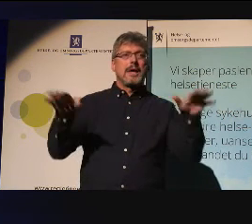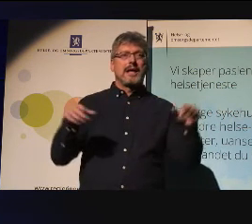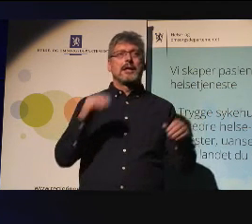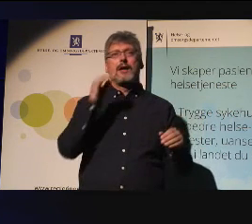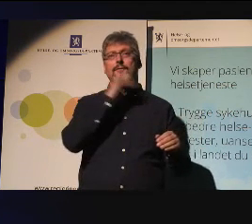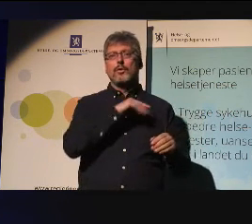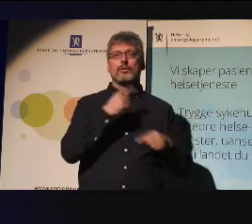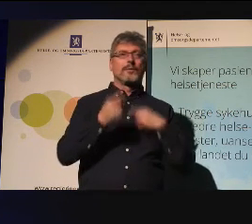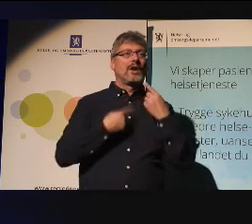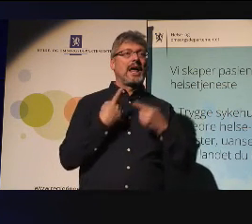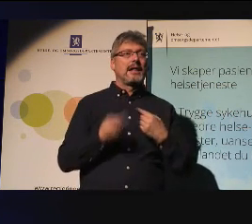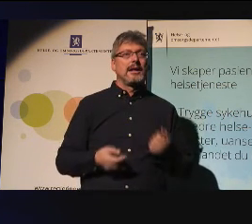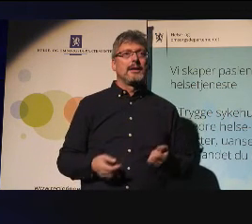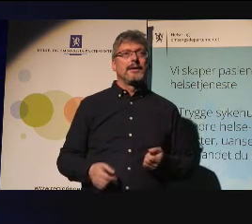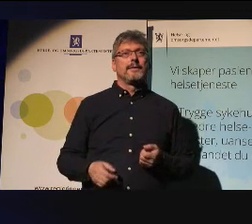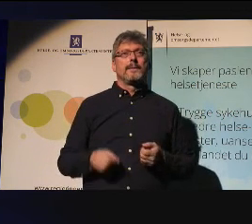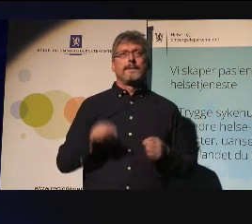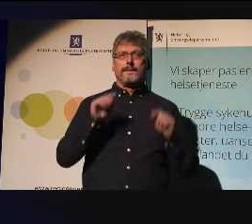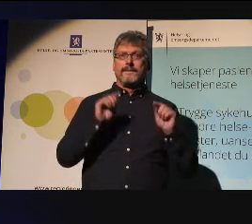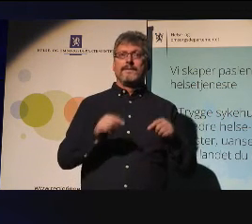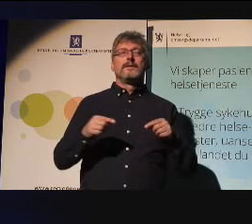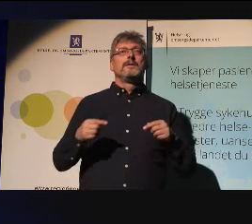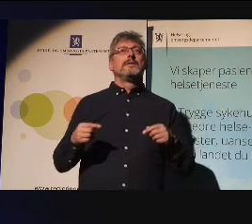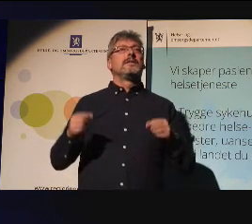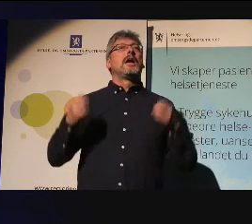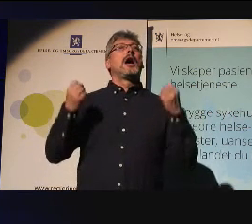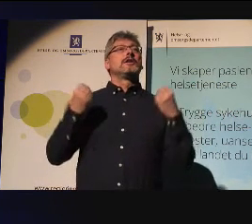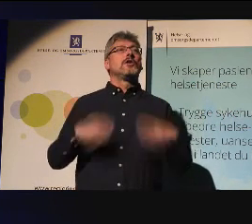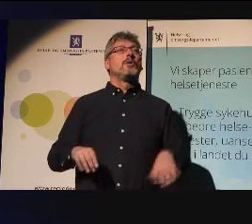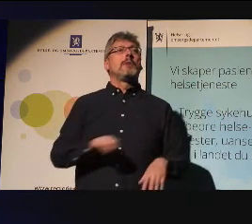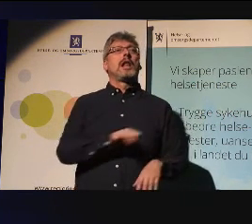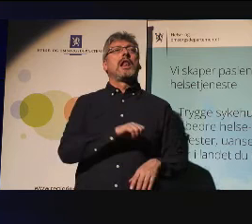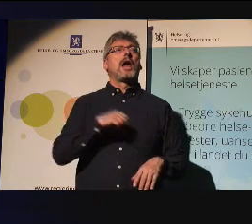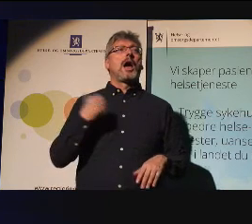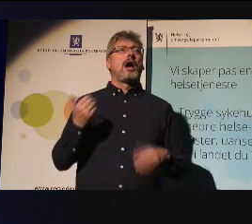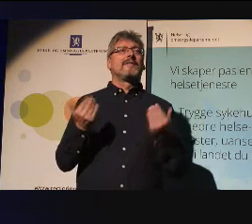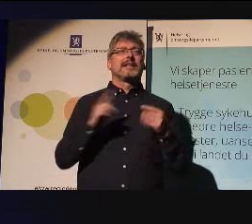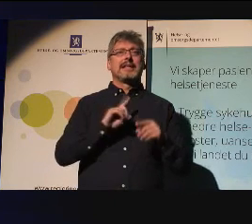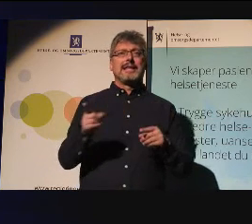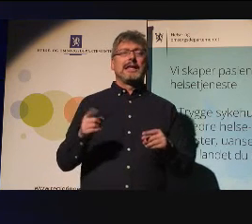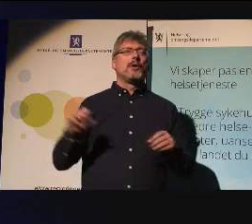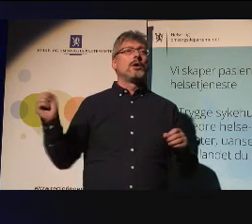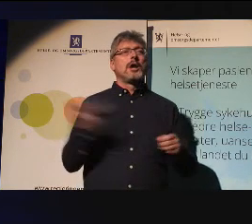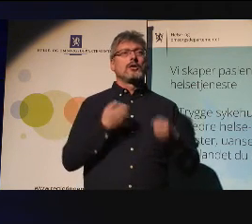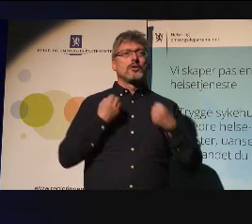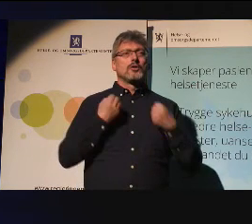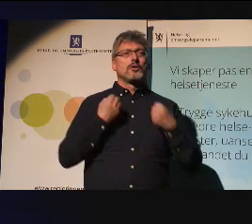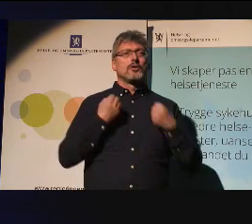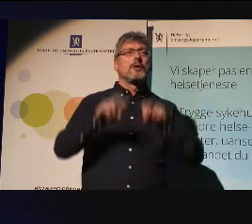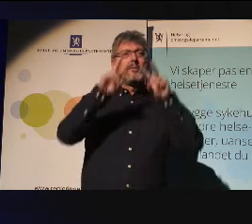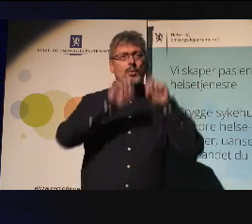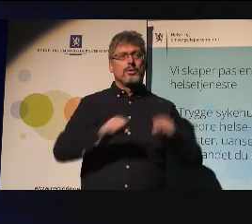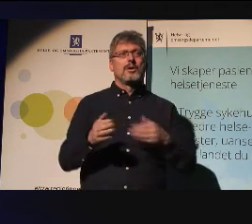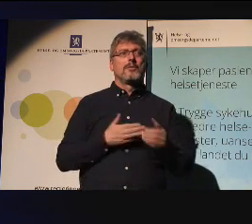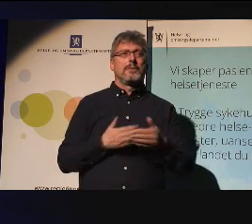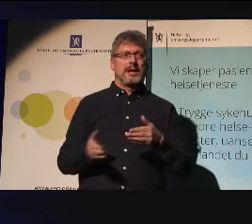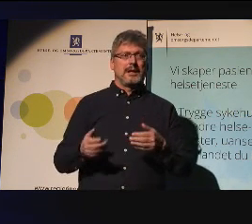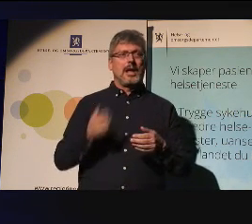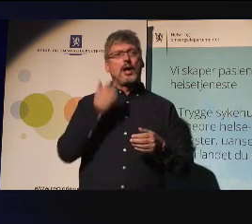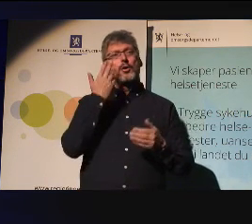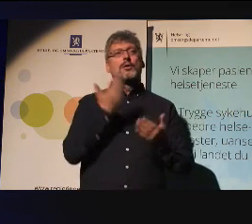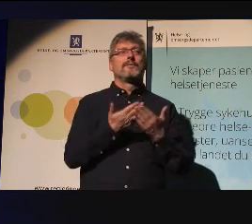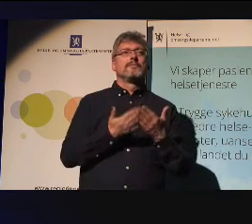folk som forteller at de har sluppet vond ventetid og kom raskt i gang med utredning og behandling når de har fått mistanke om